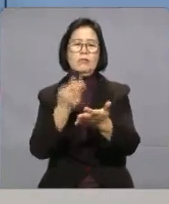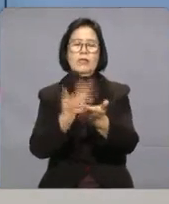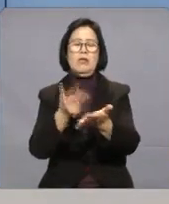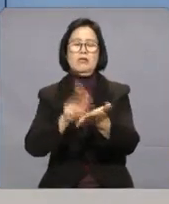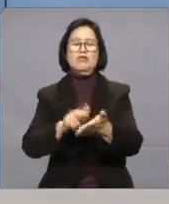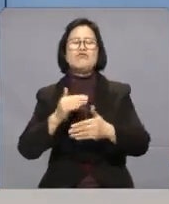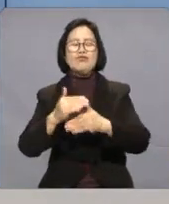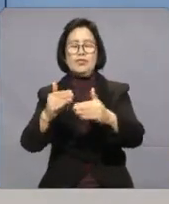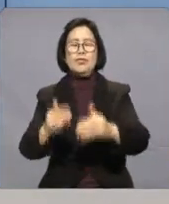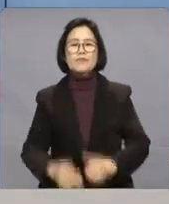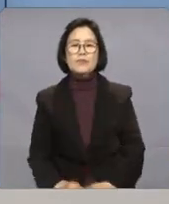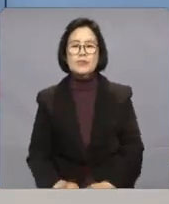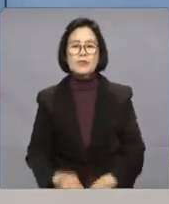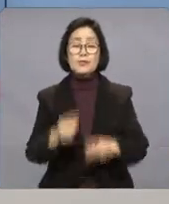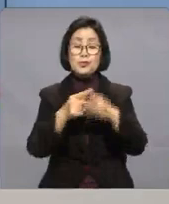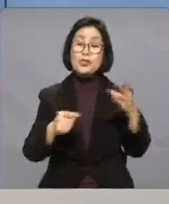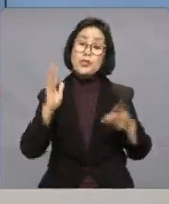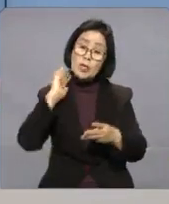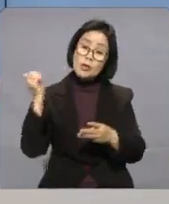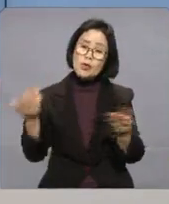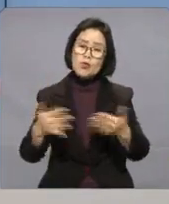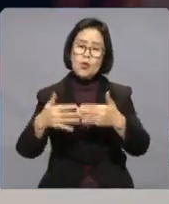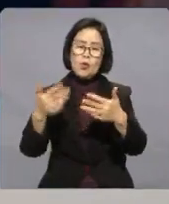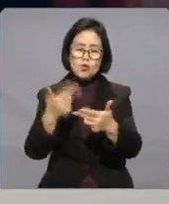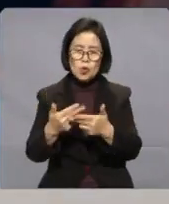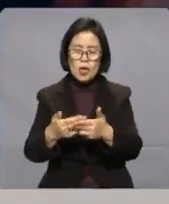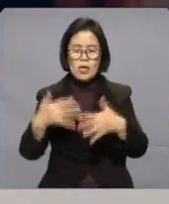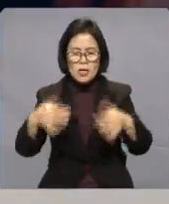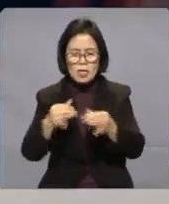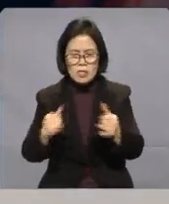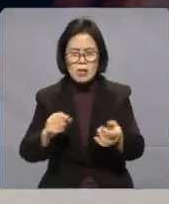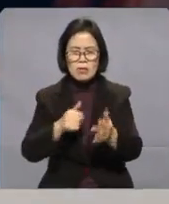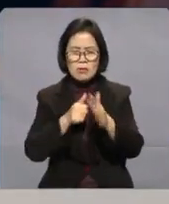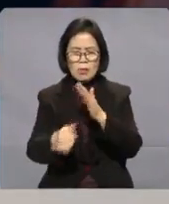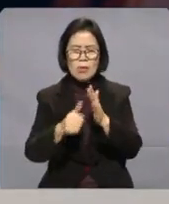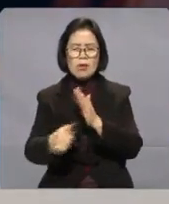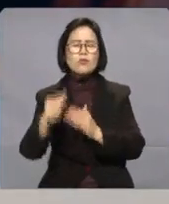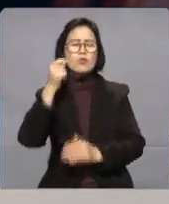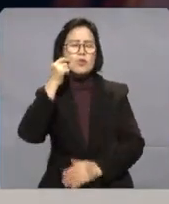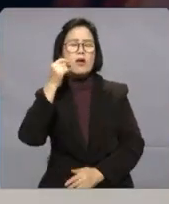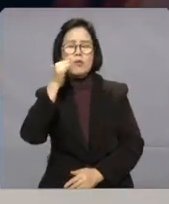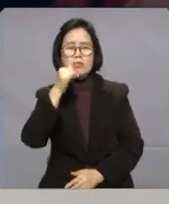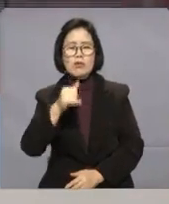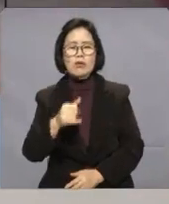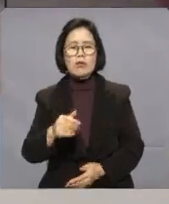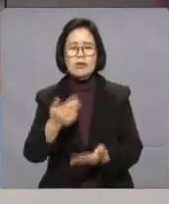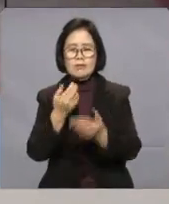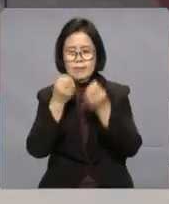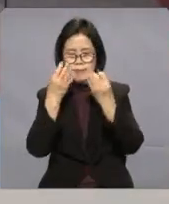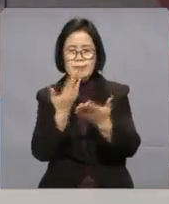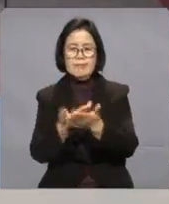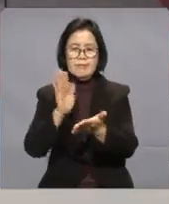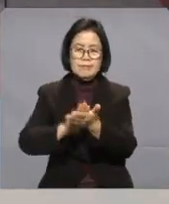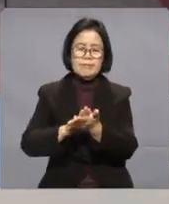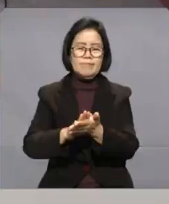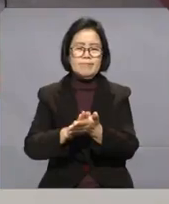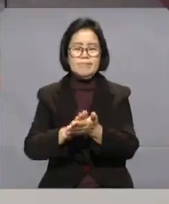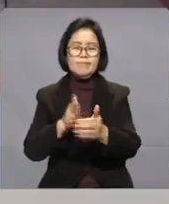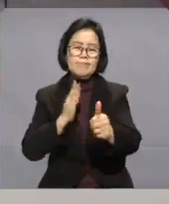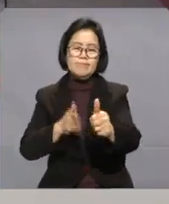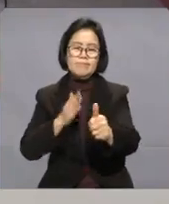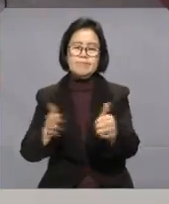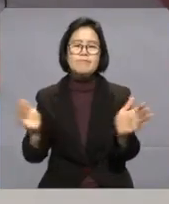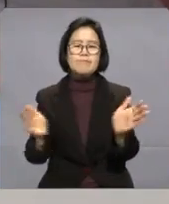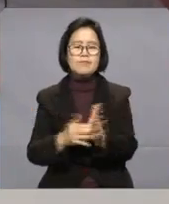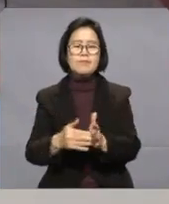추진합니다 윤석열 대통령도 노조가 노동 약자를 제대로 대표하지 못하고 있다며 강력한 개혁을 주문했습니다 유성